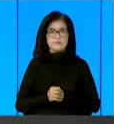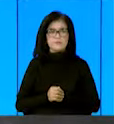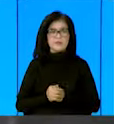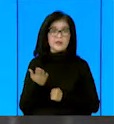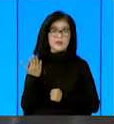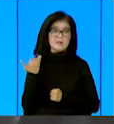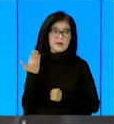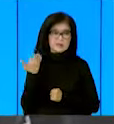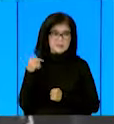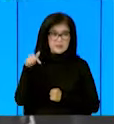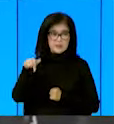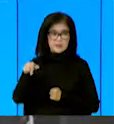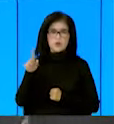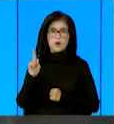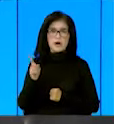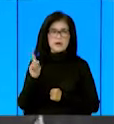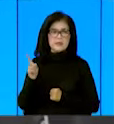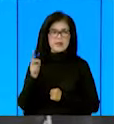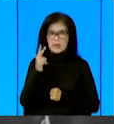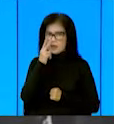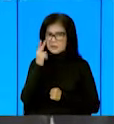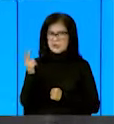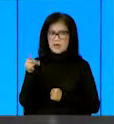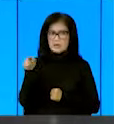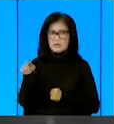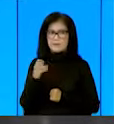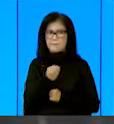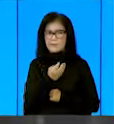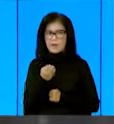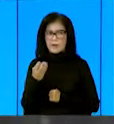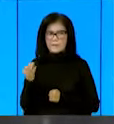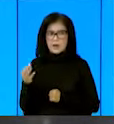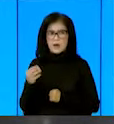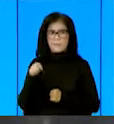hari ini kita menggusur tendanya perusahaan Mas Arik untuk dipakai oleh jamaah kita.